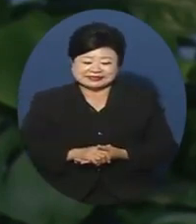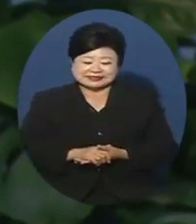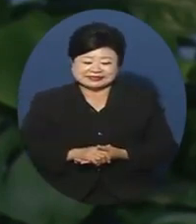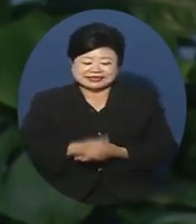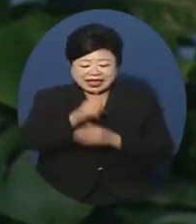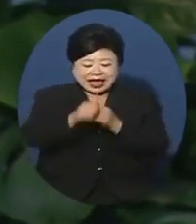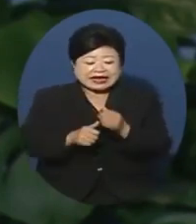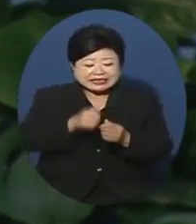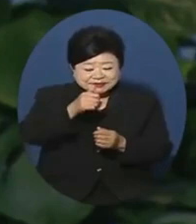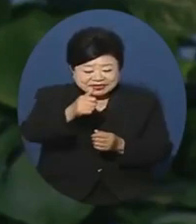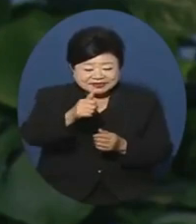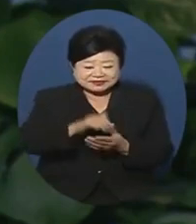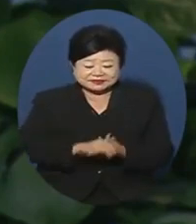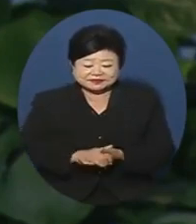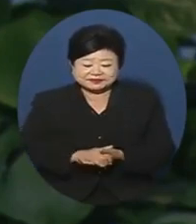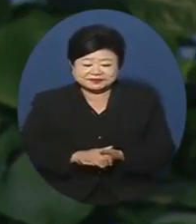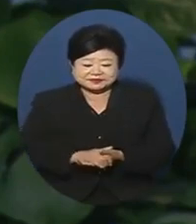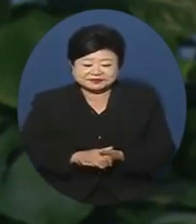하나님이